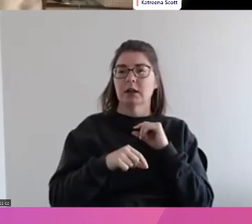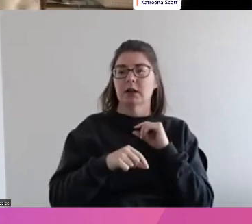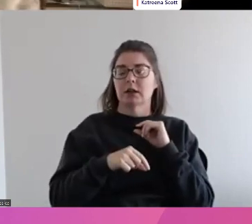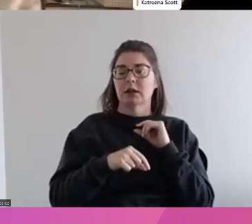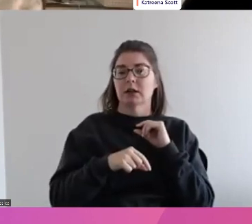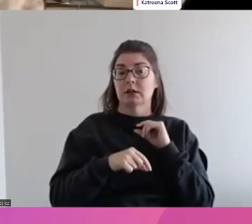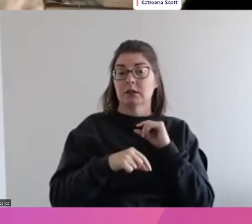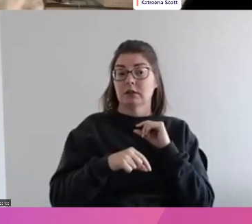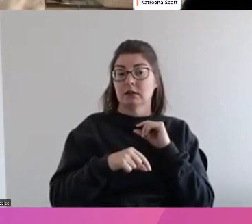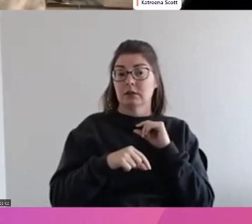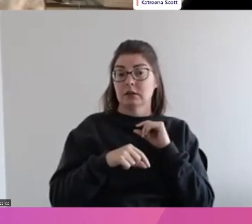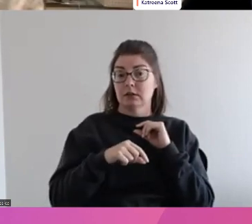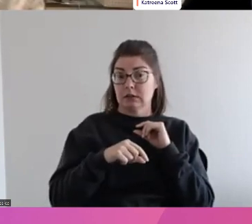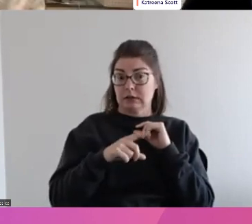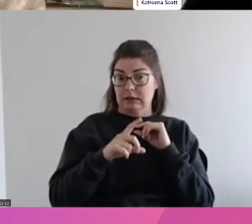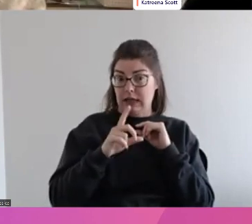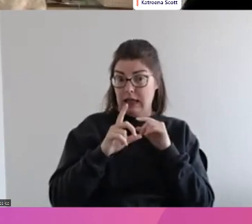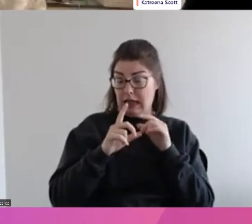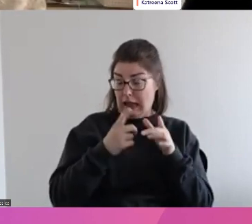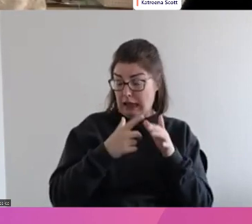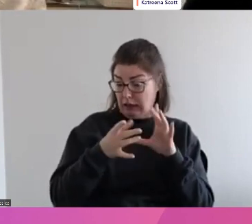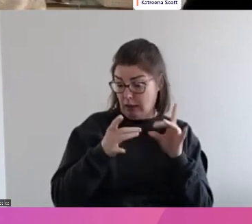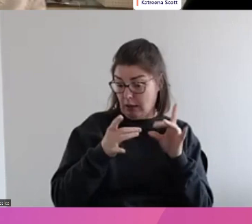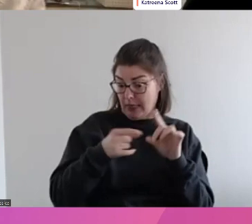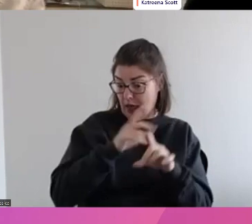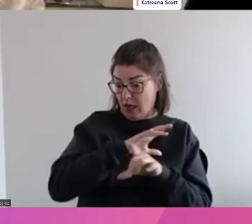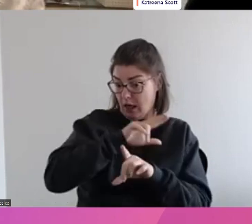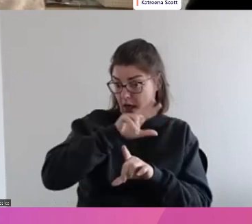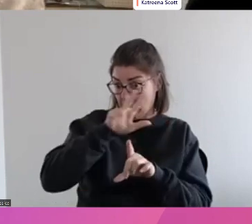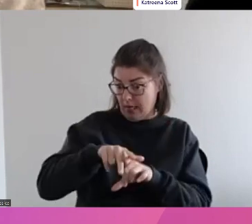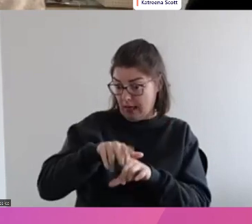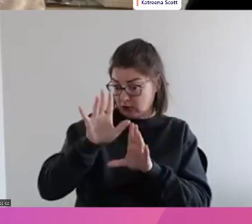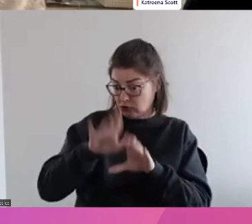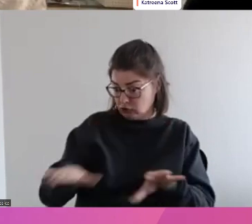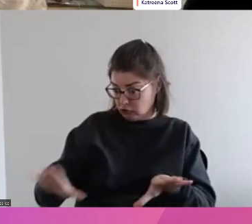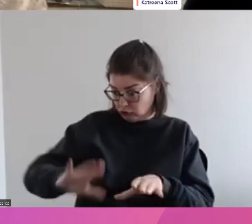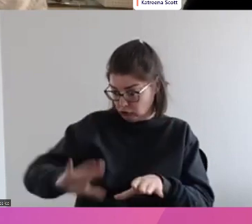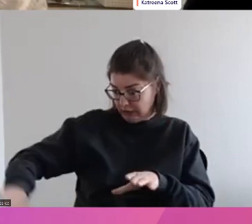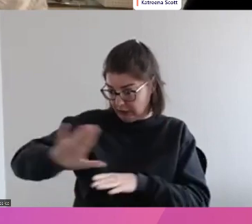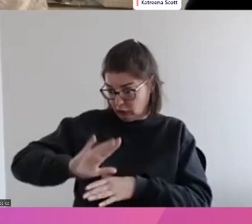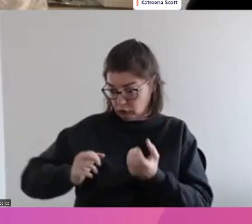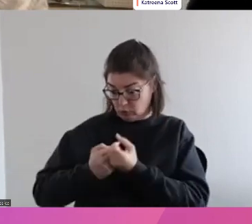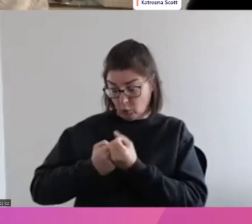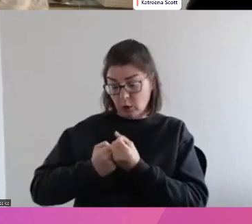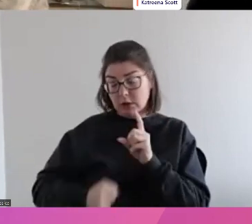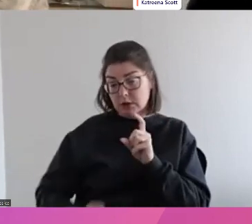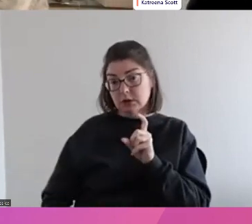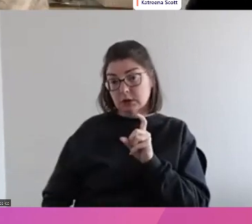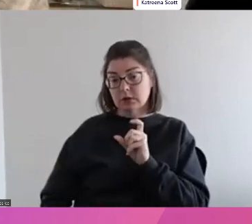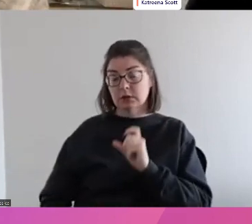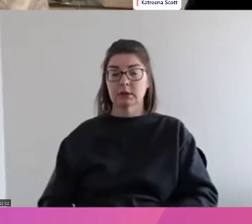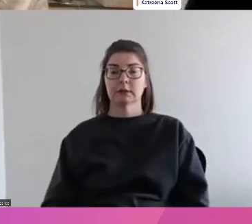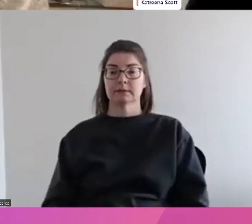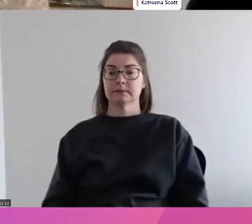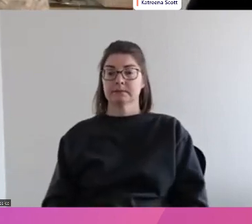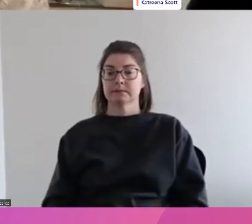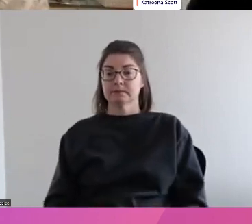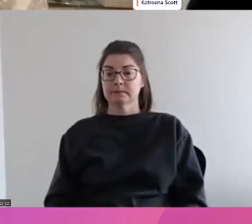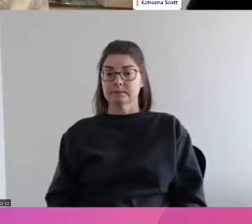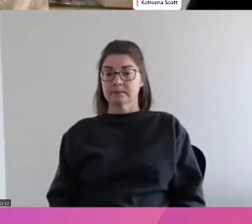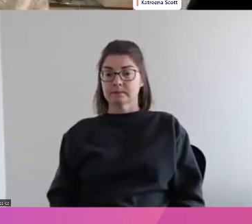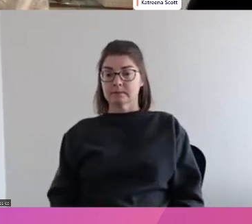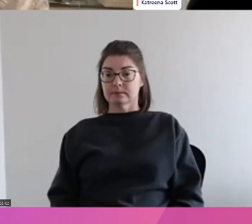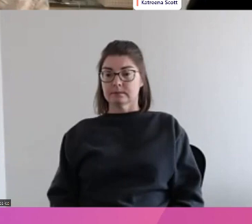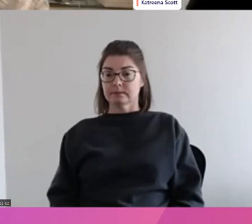unificatrice. Y a-t-il des réflexions sur ce que ça peut vouloir dire pour les enfants dans